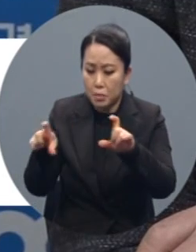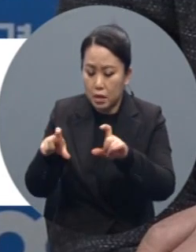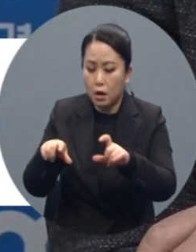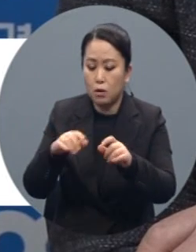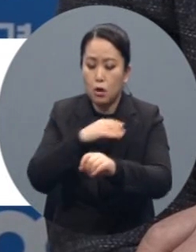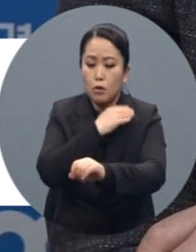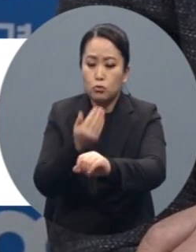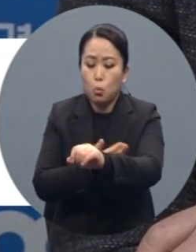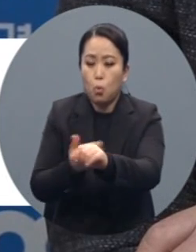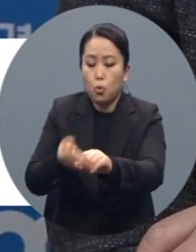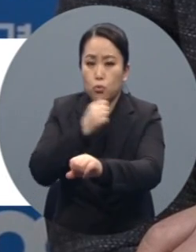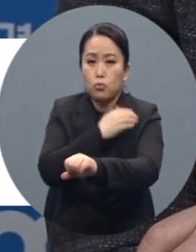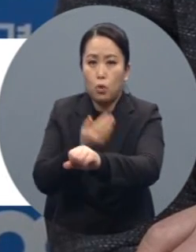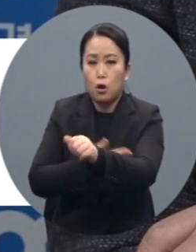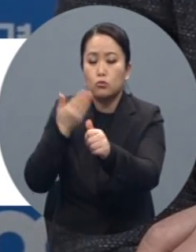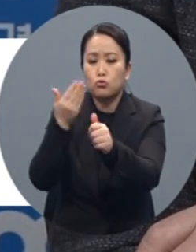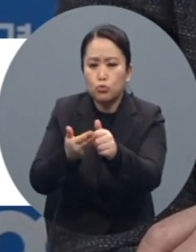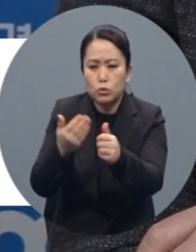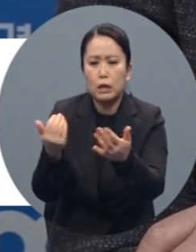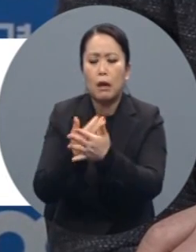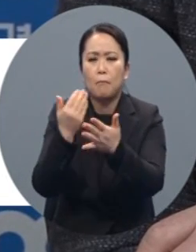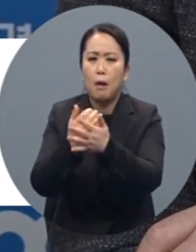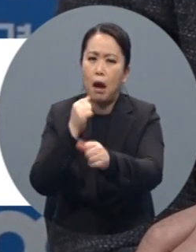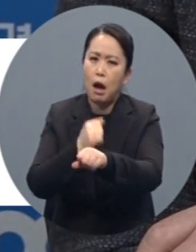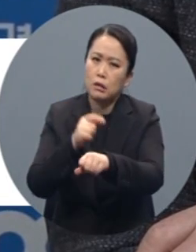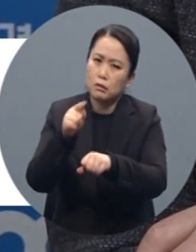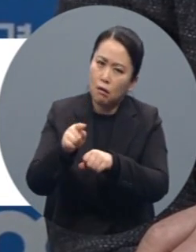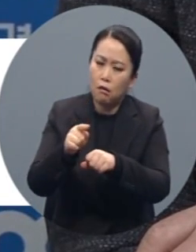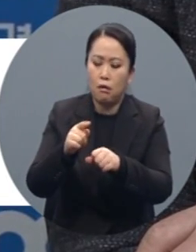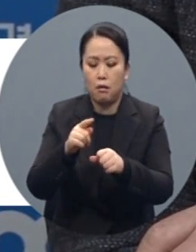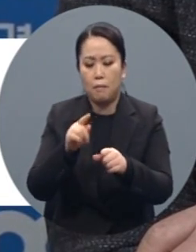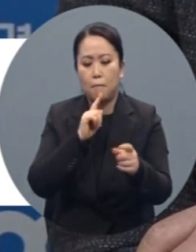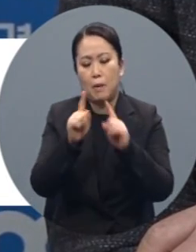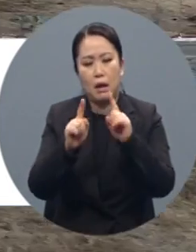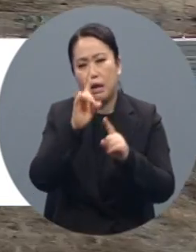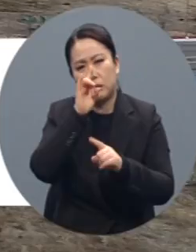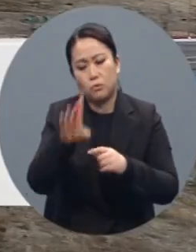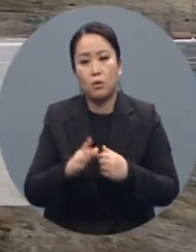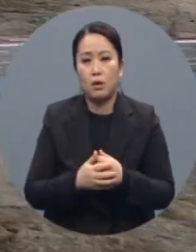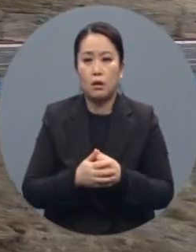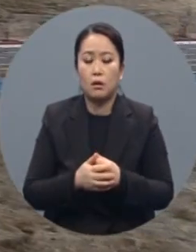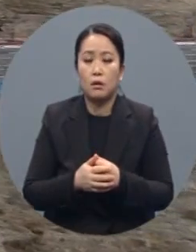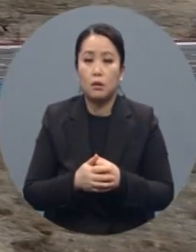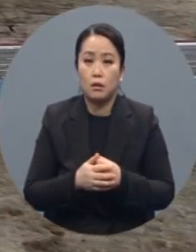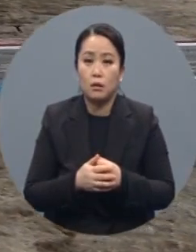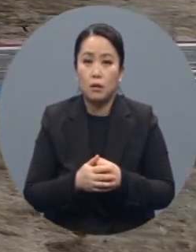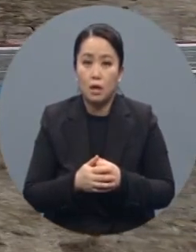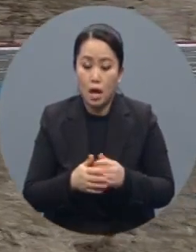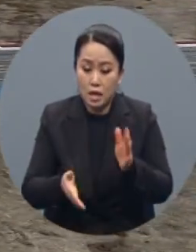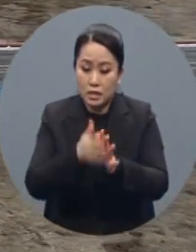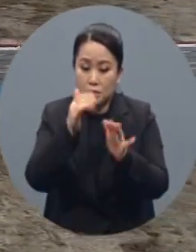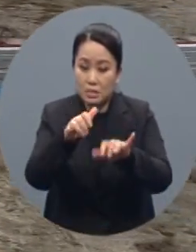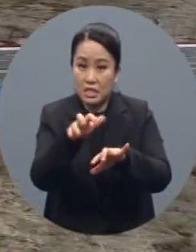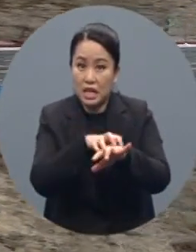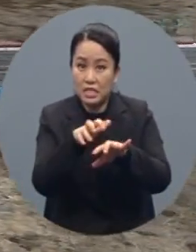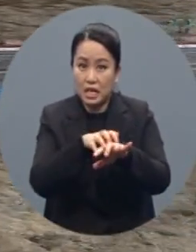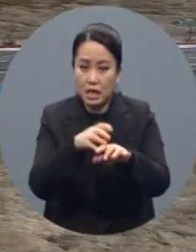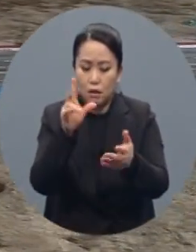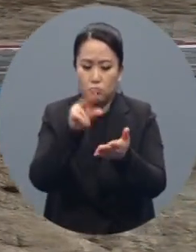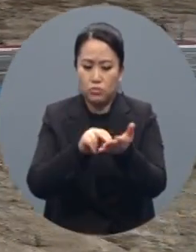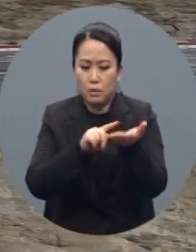것 자체가 말이 안되는 행위들을 하고 있다라는 겁니다 지민 단체가 문제를 제기하고